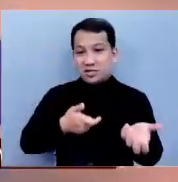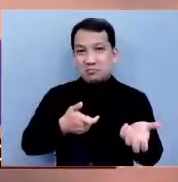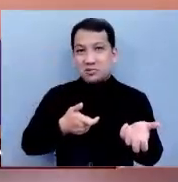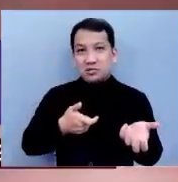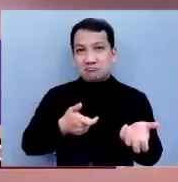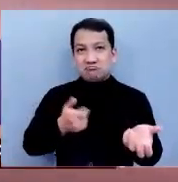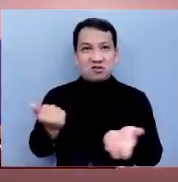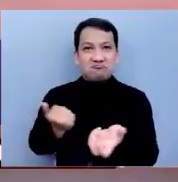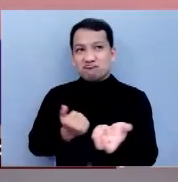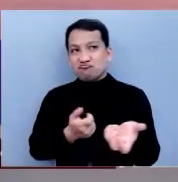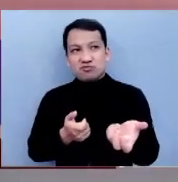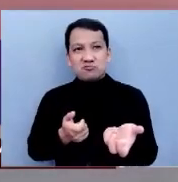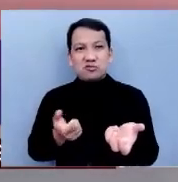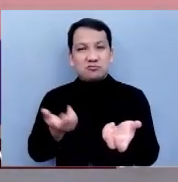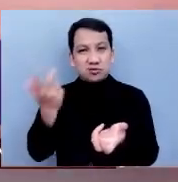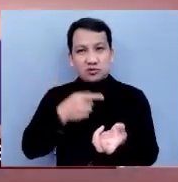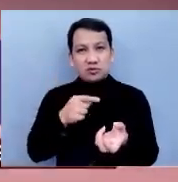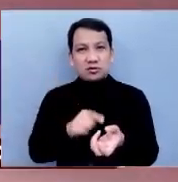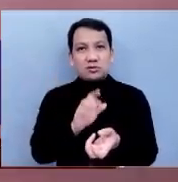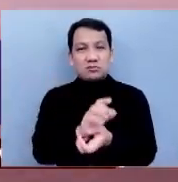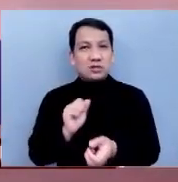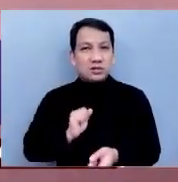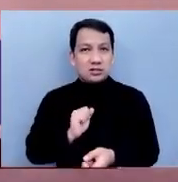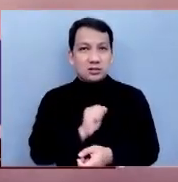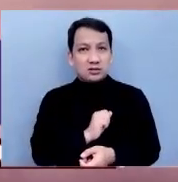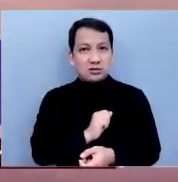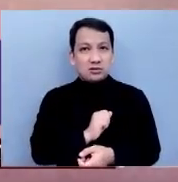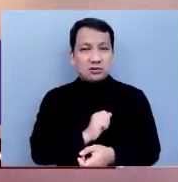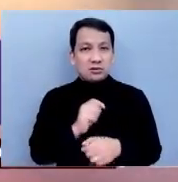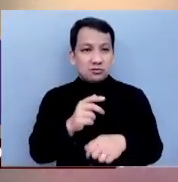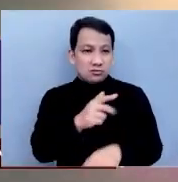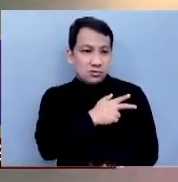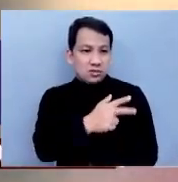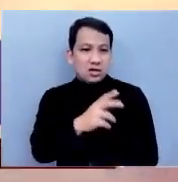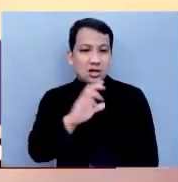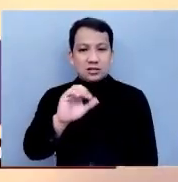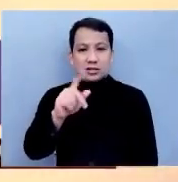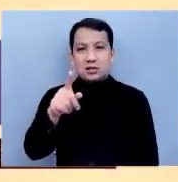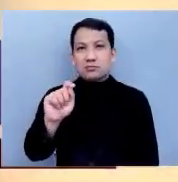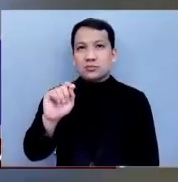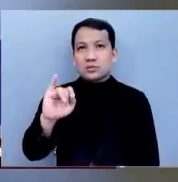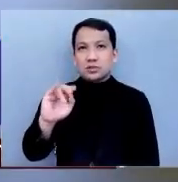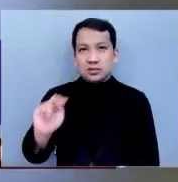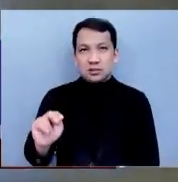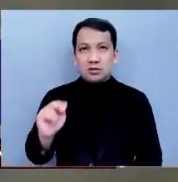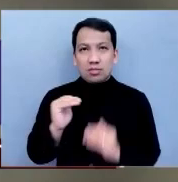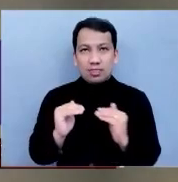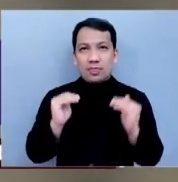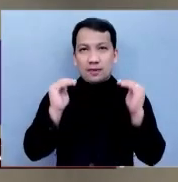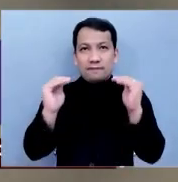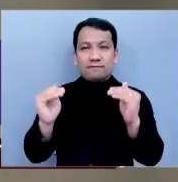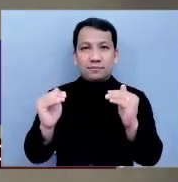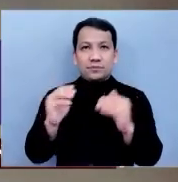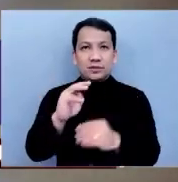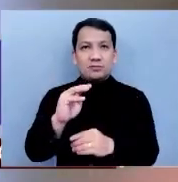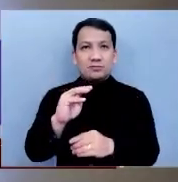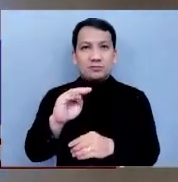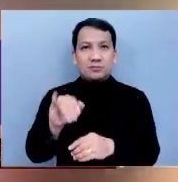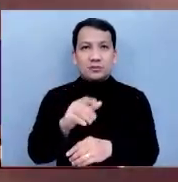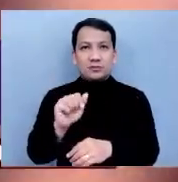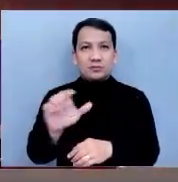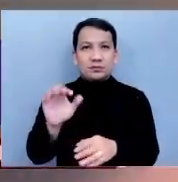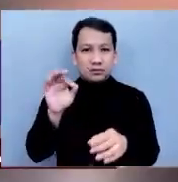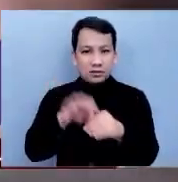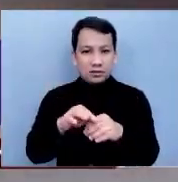reservists. Lalo daw yung gaya nitong si Senator Padilla na may ranggong kapitan na pwede pa raw maging major dahil nga na-elect siya as